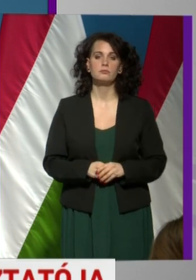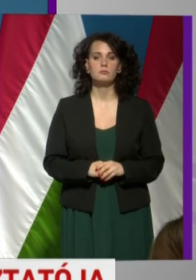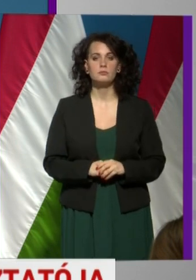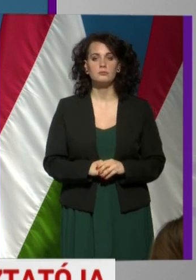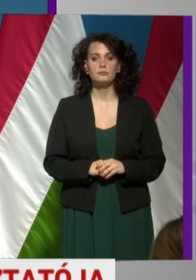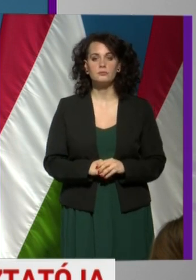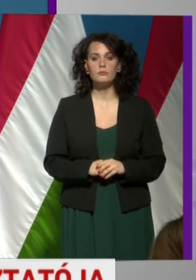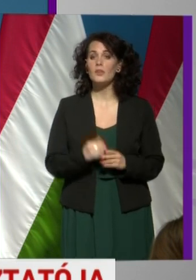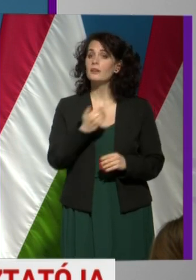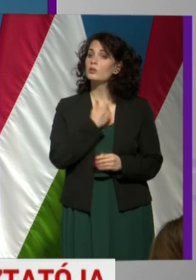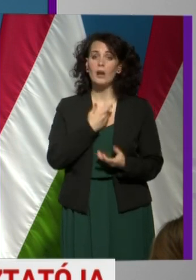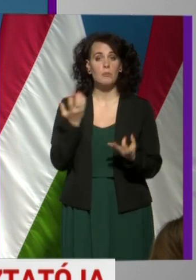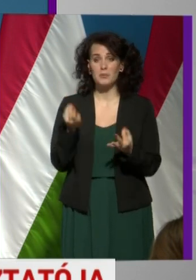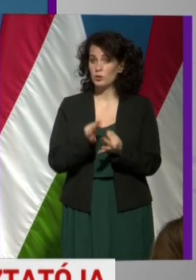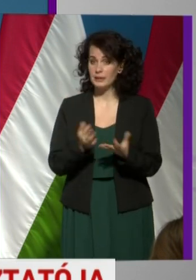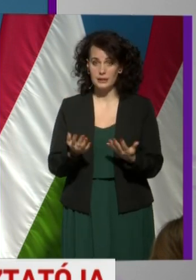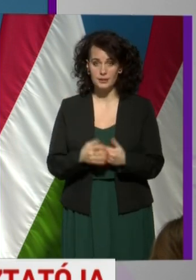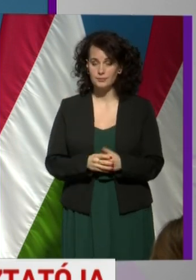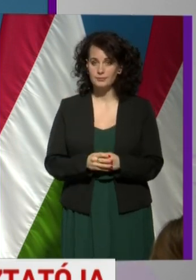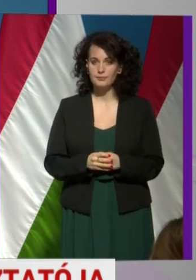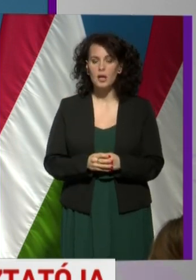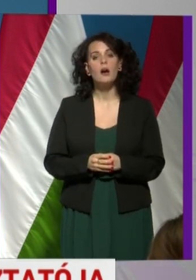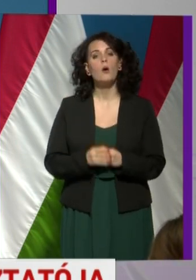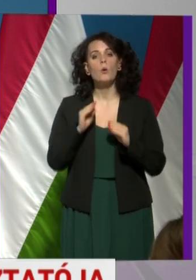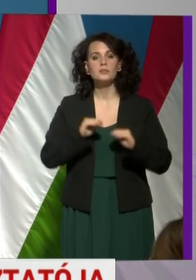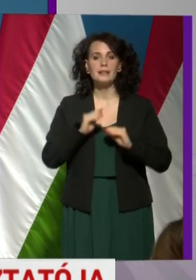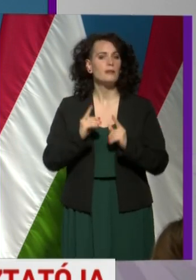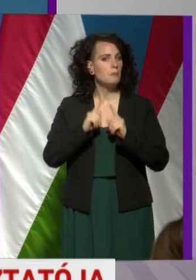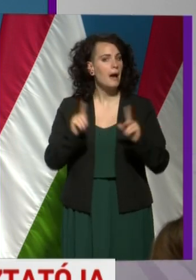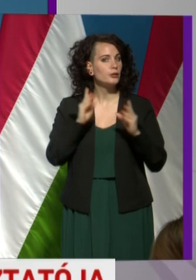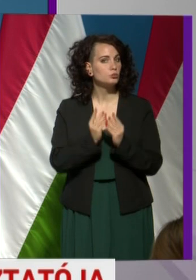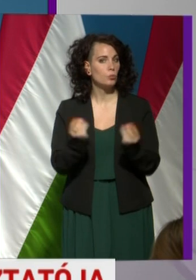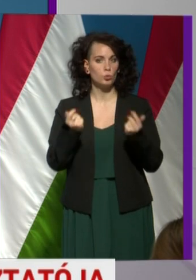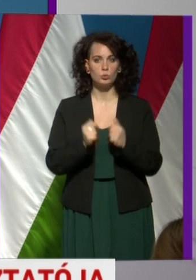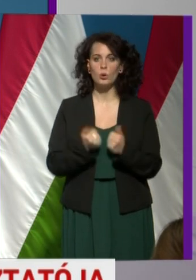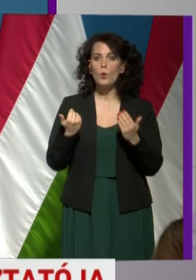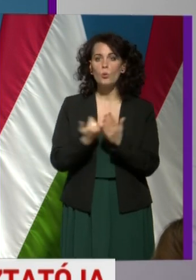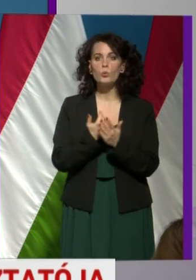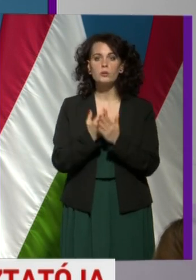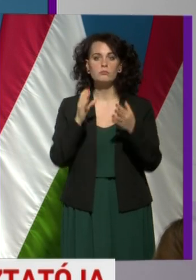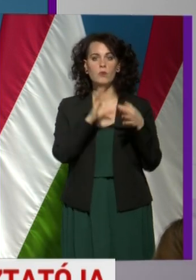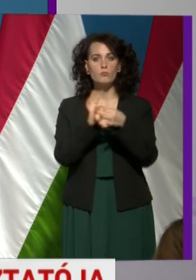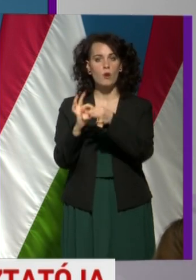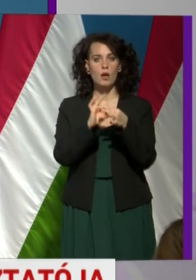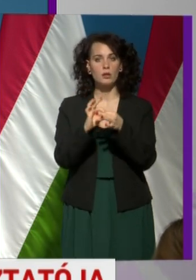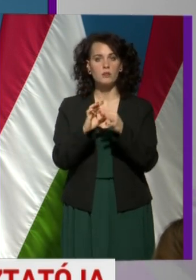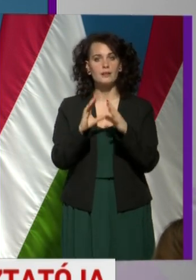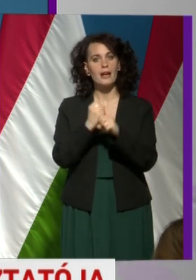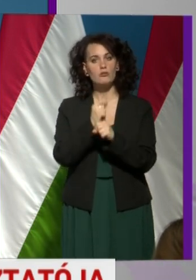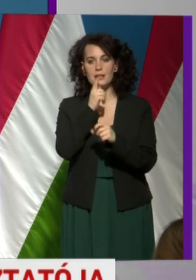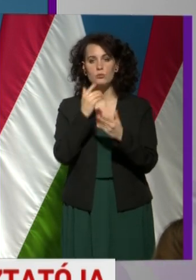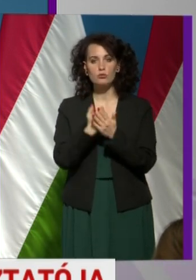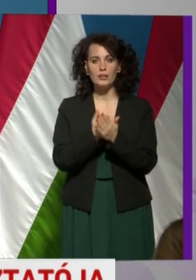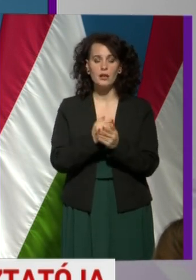Mi történik az iskolákban? Más módon zajlik majd az oktatás, új típusú kapcsolattartásra lesz szükség, erre